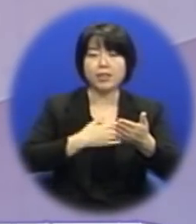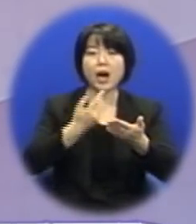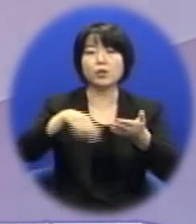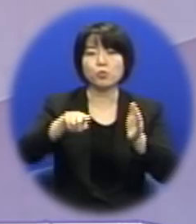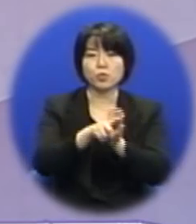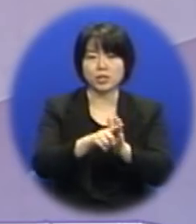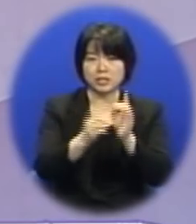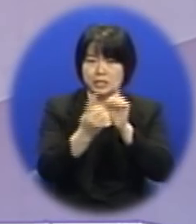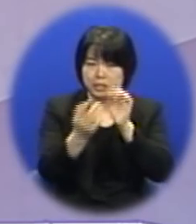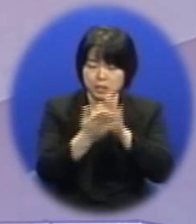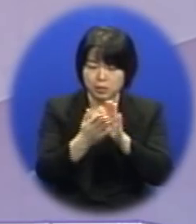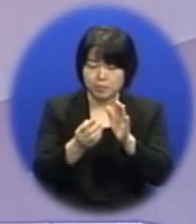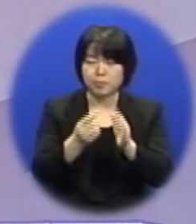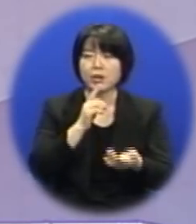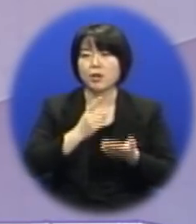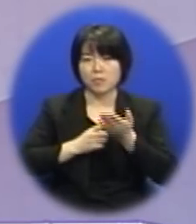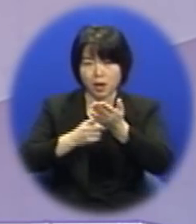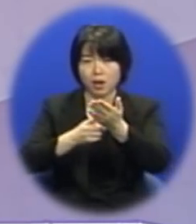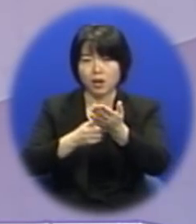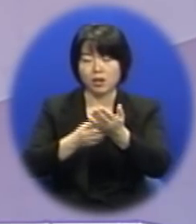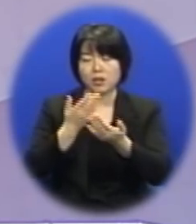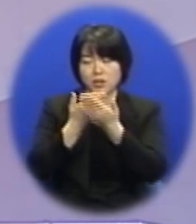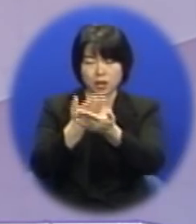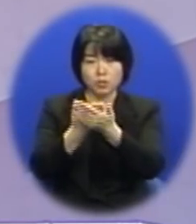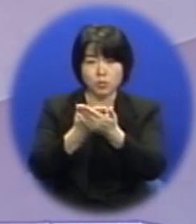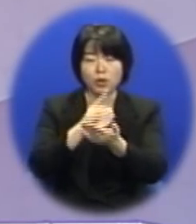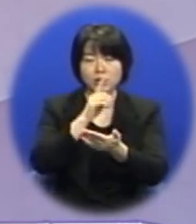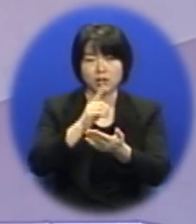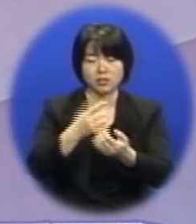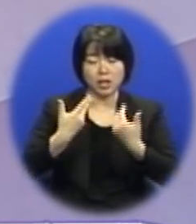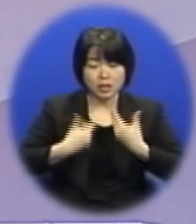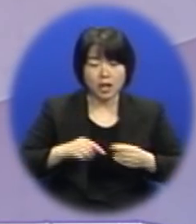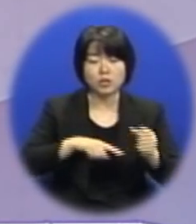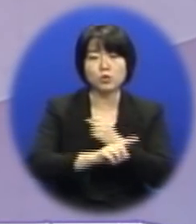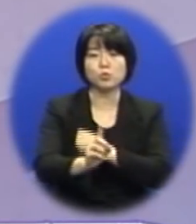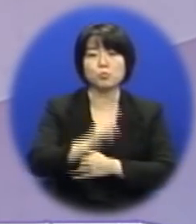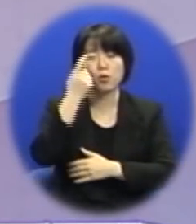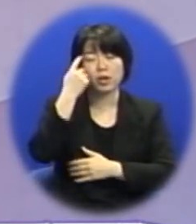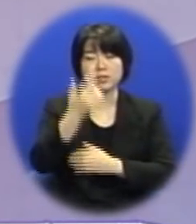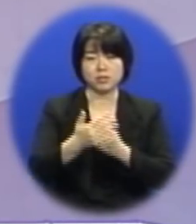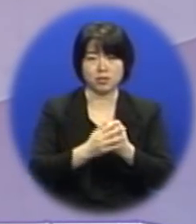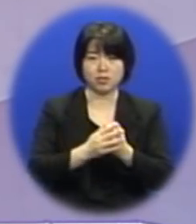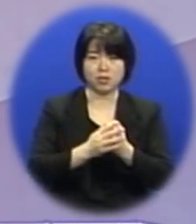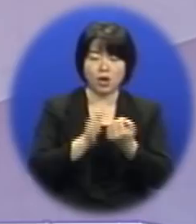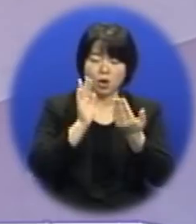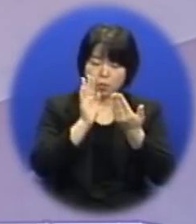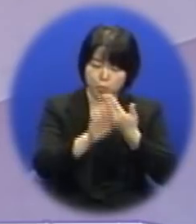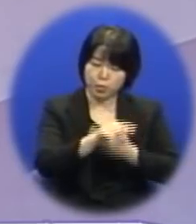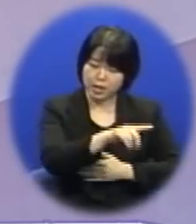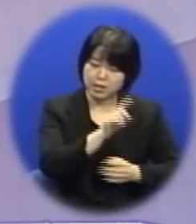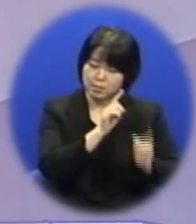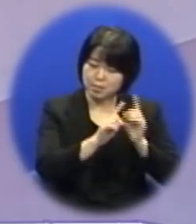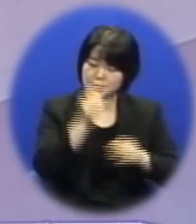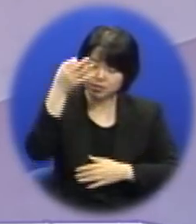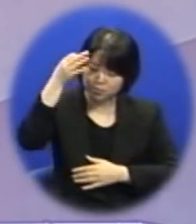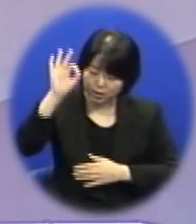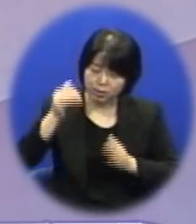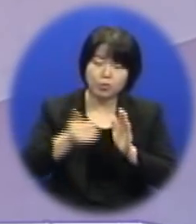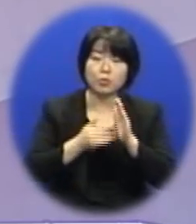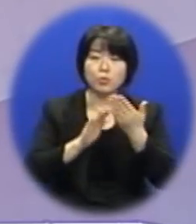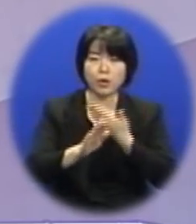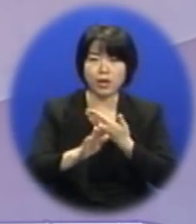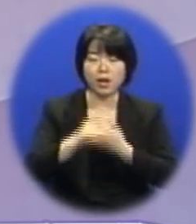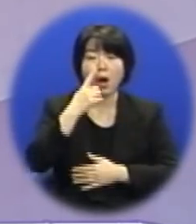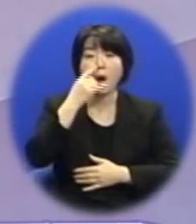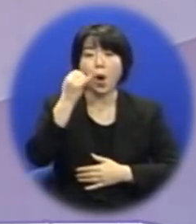간구하신다는데 낙심할 게 뭐가 있겠습니까? 나중에 이 말씀을 깨닫고 어머니의 기도가